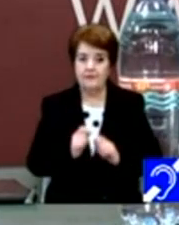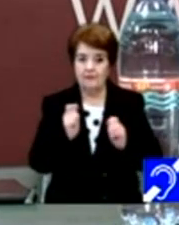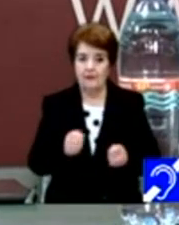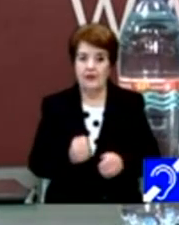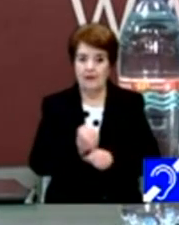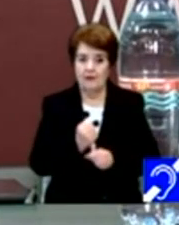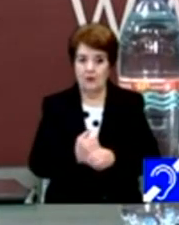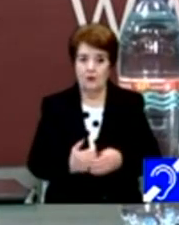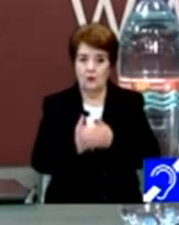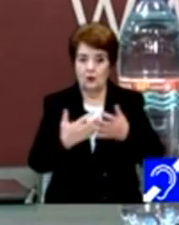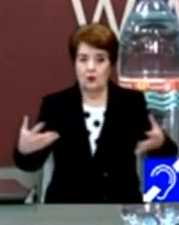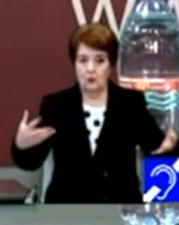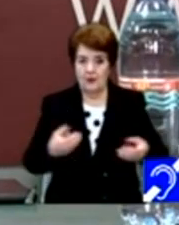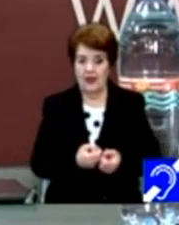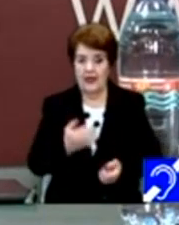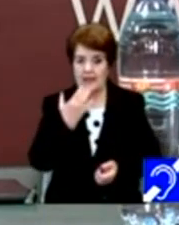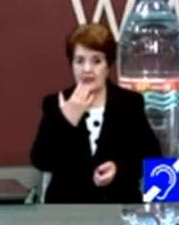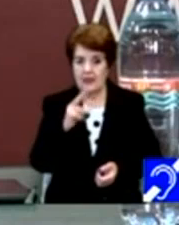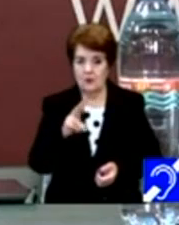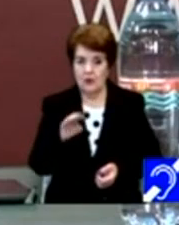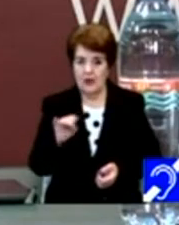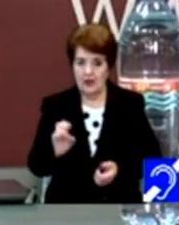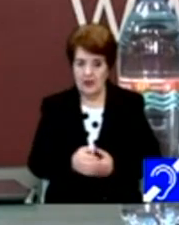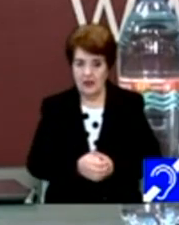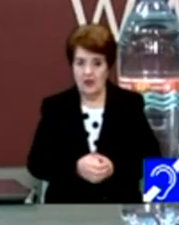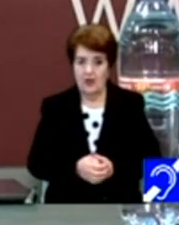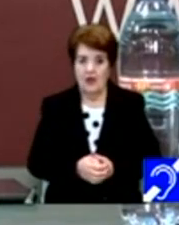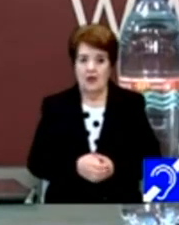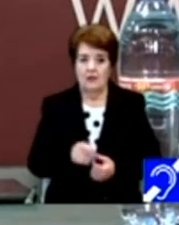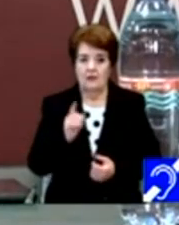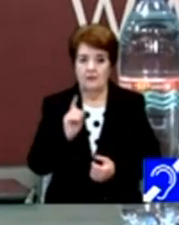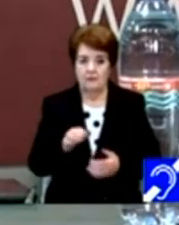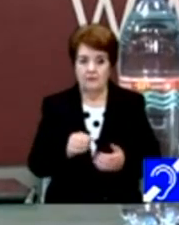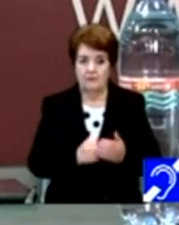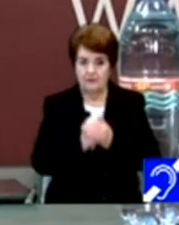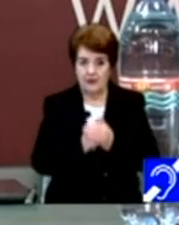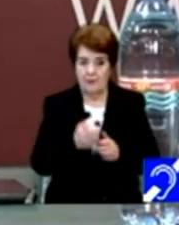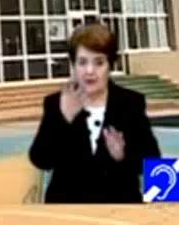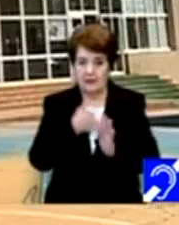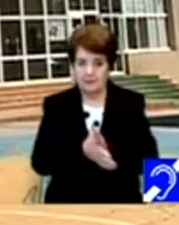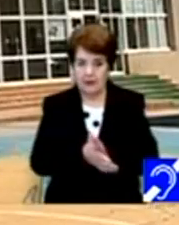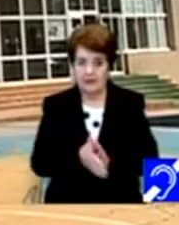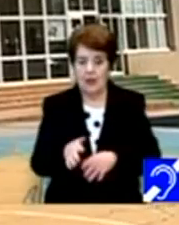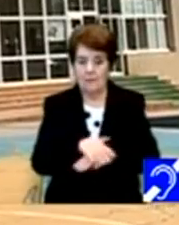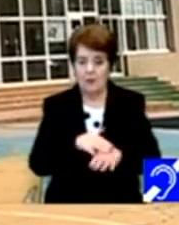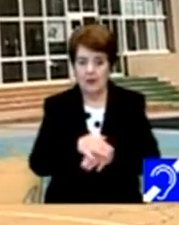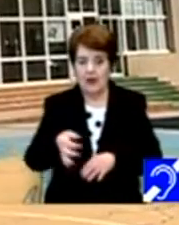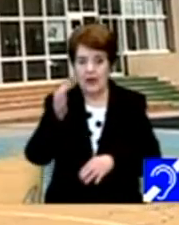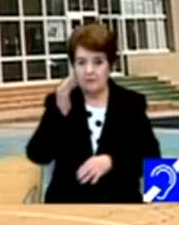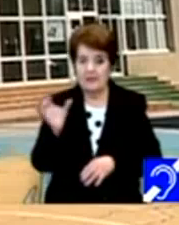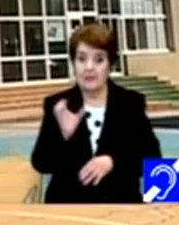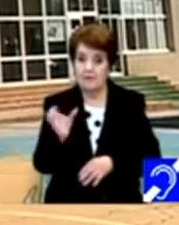baza cooperării internaționale cu alte servicii străine bazate pe transparență publică. Reamintim că